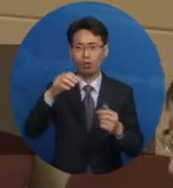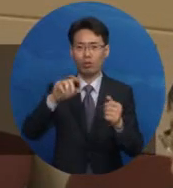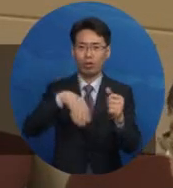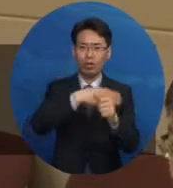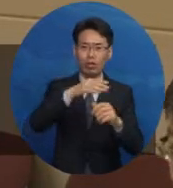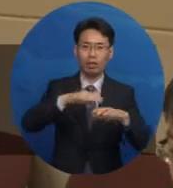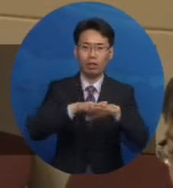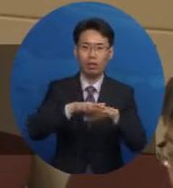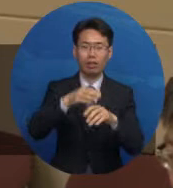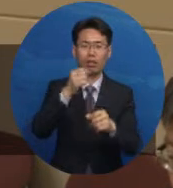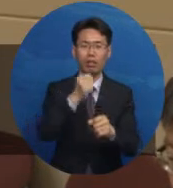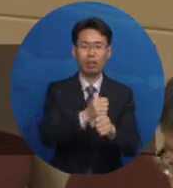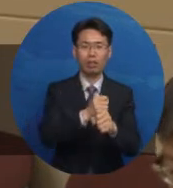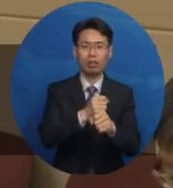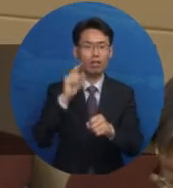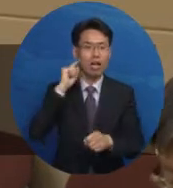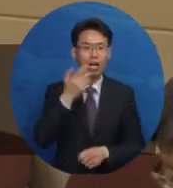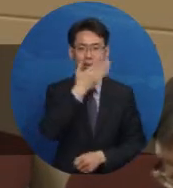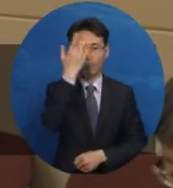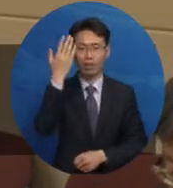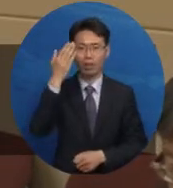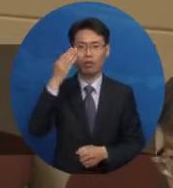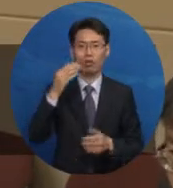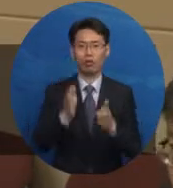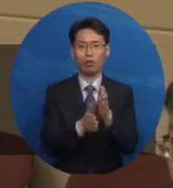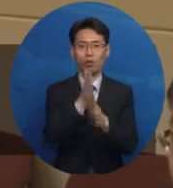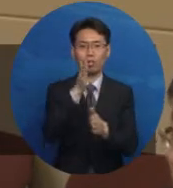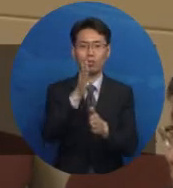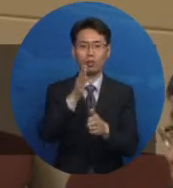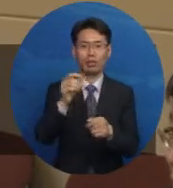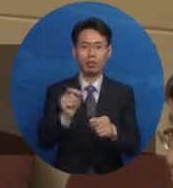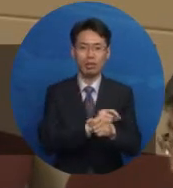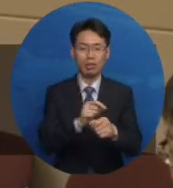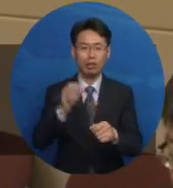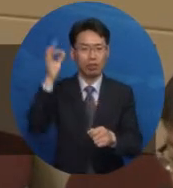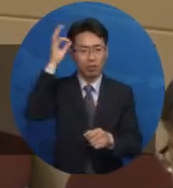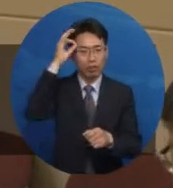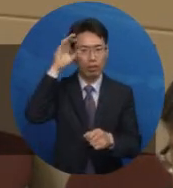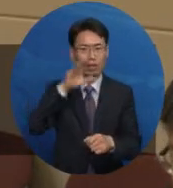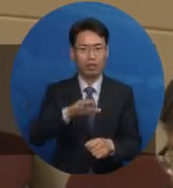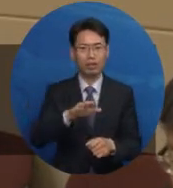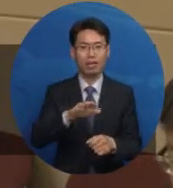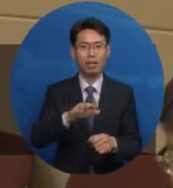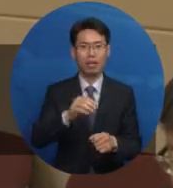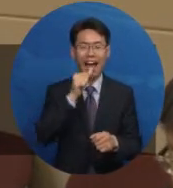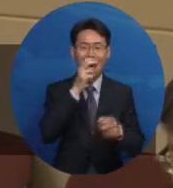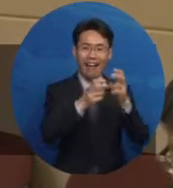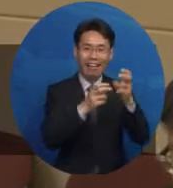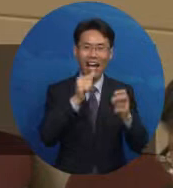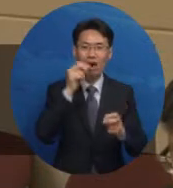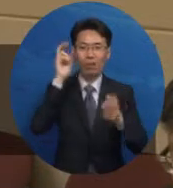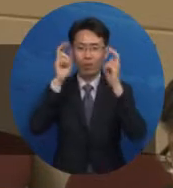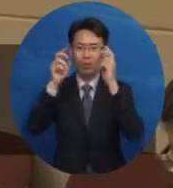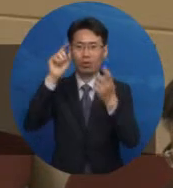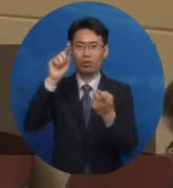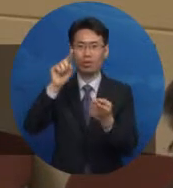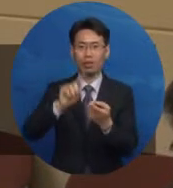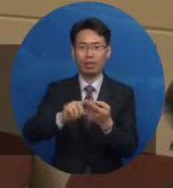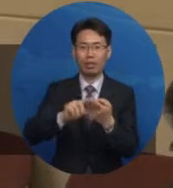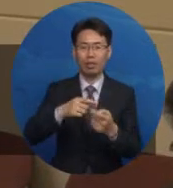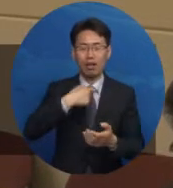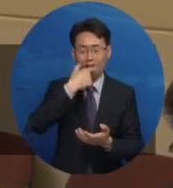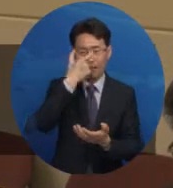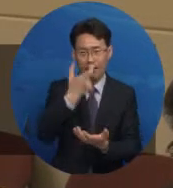Пахан. Город Пахан очень прекрасный город с прекрасной инфраструктурой. Мне очень понравился